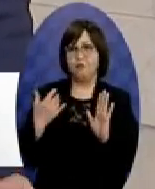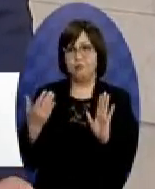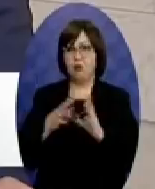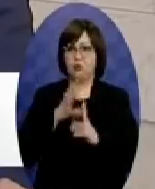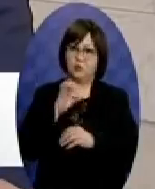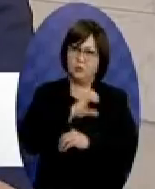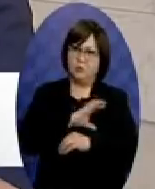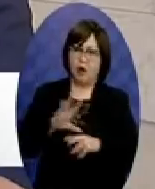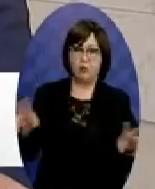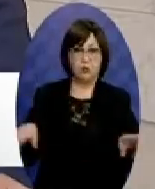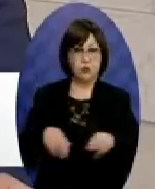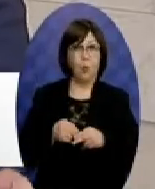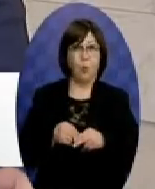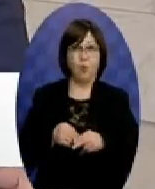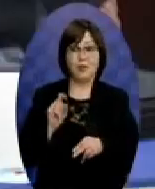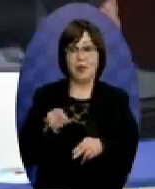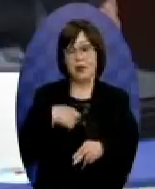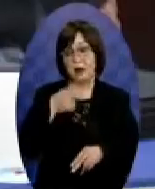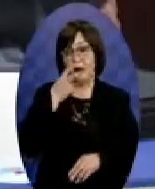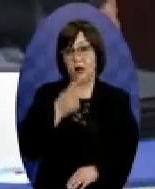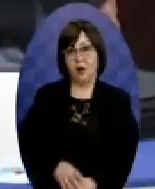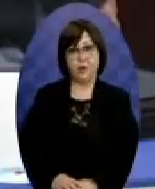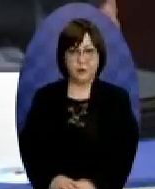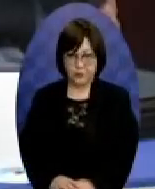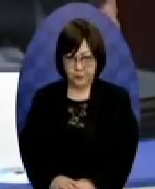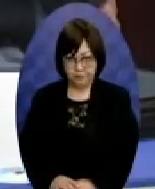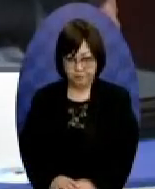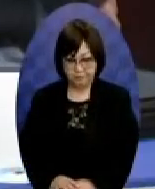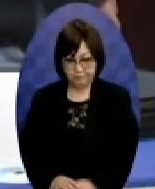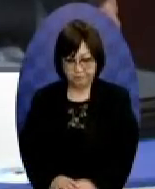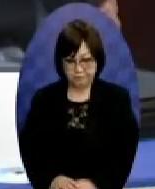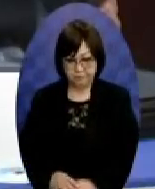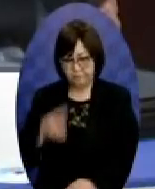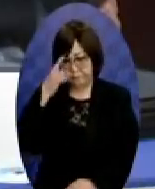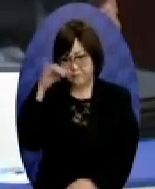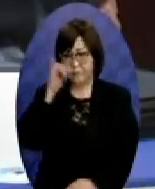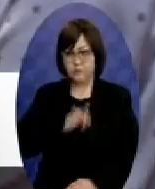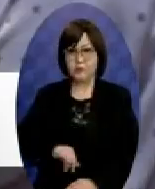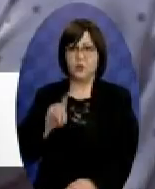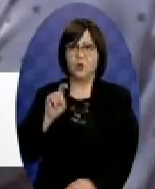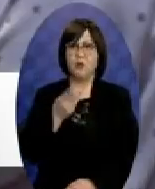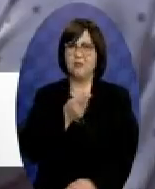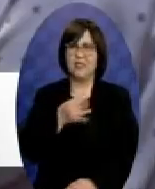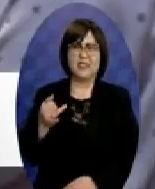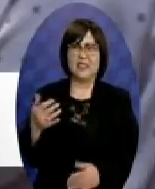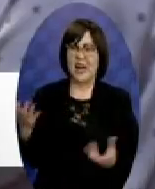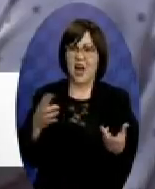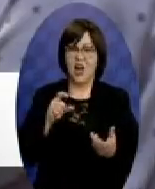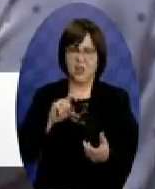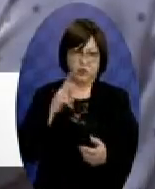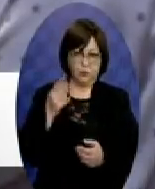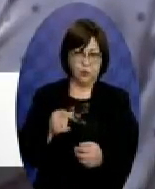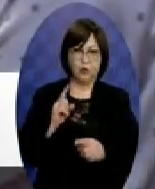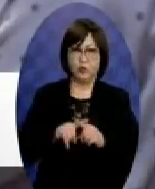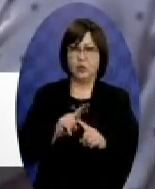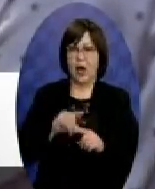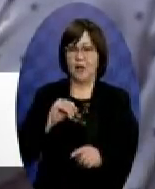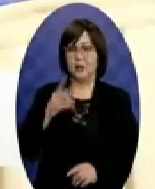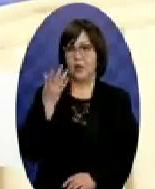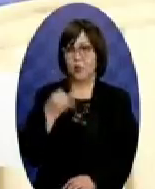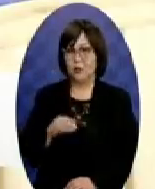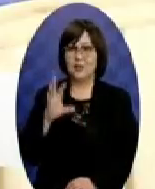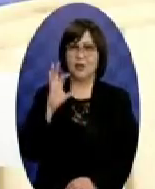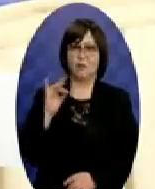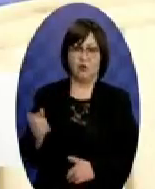дүн шинжилгээнд дээр бас тэгж харагдаж байгаа. Манай улсын хүлэмжийн хин ихэнх хувь нь эрчим хүч хөдөө аж ахуйн салбраас үүсэлтэй байдаг. Тиймээс